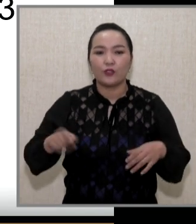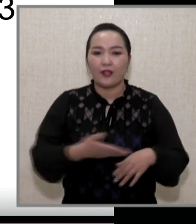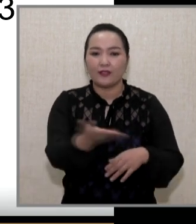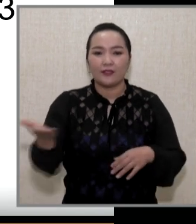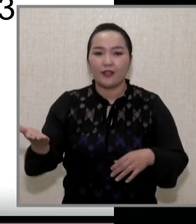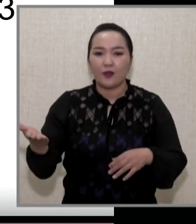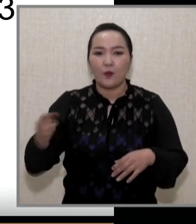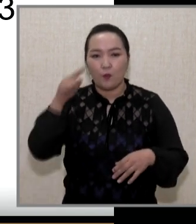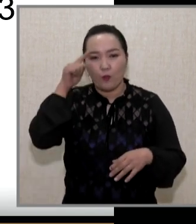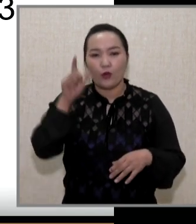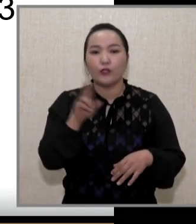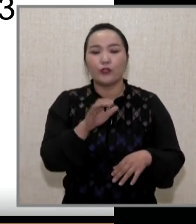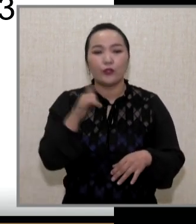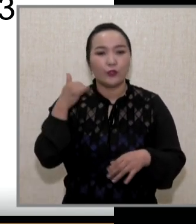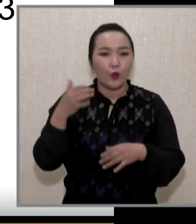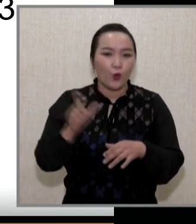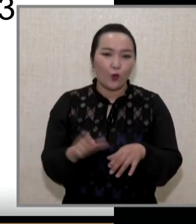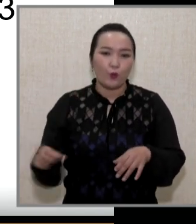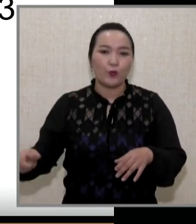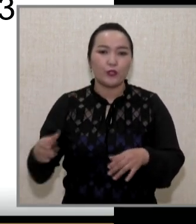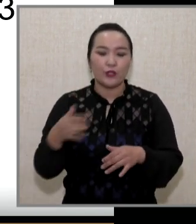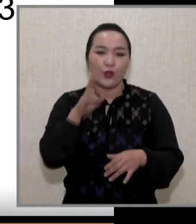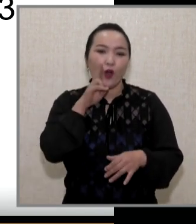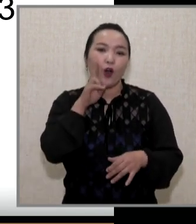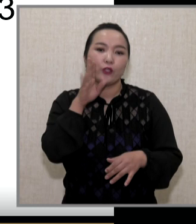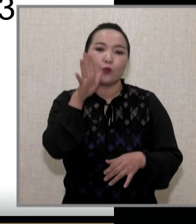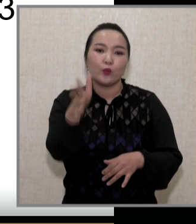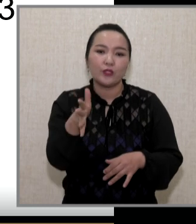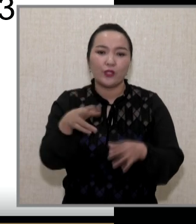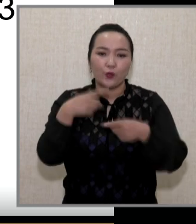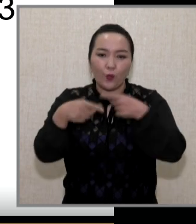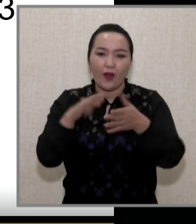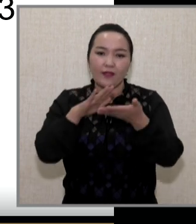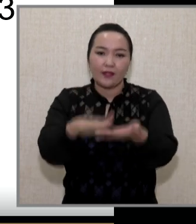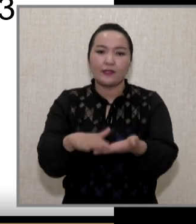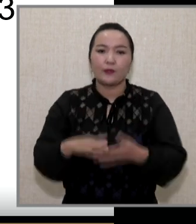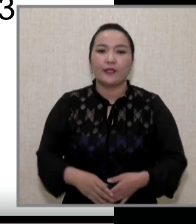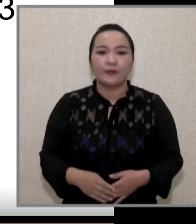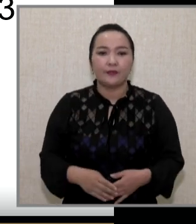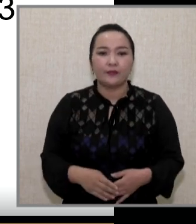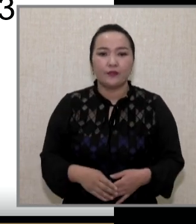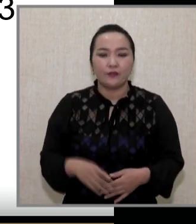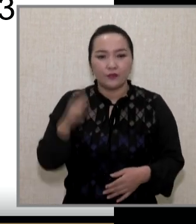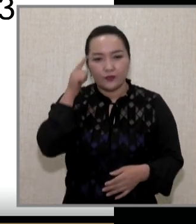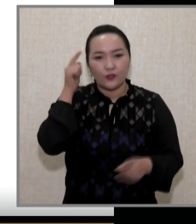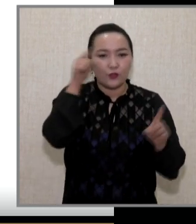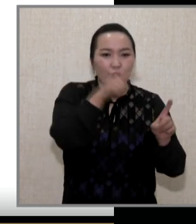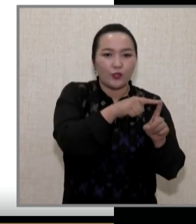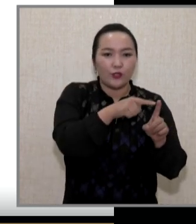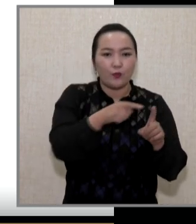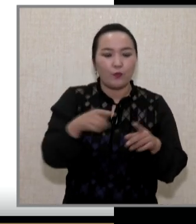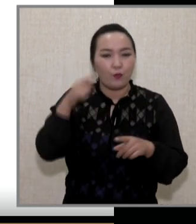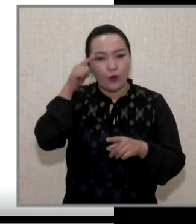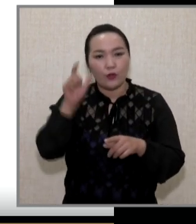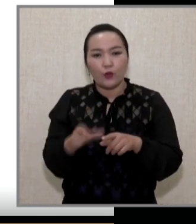зорилго маань монголчуудын уламжлалт хоол хүнсний талаар мэдж түүний давуу болон сул талыг харьцуулан дүгнэлт гаргана.